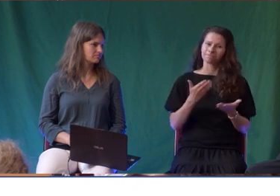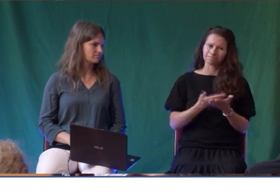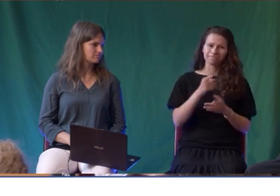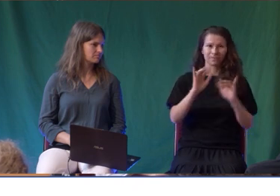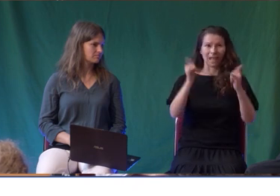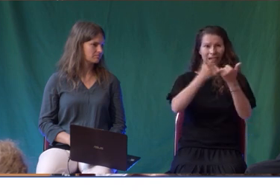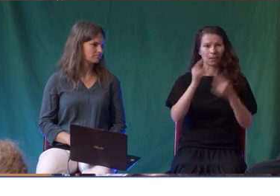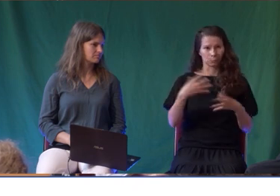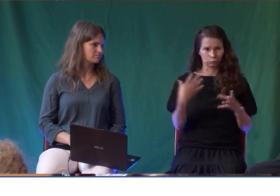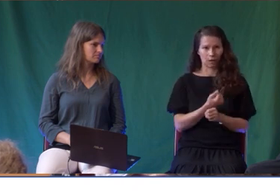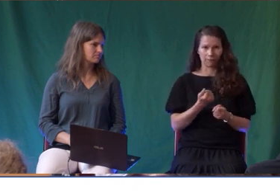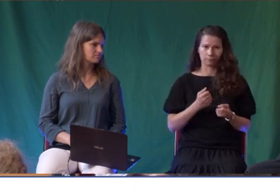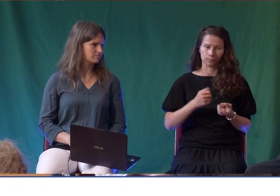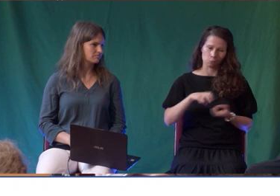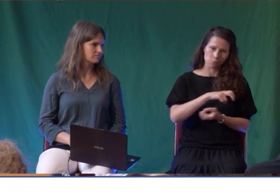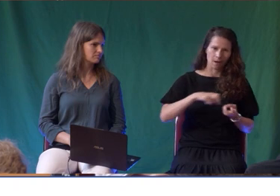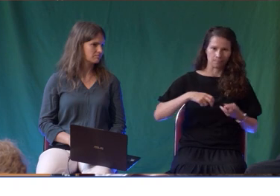die Eltern umgehen lernen